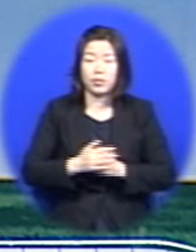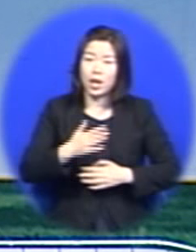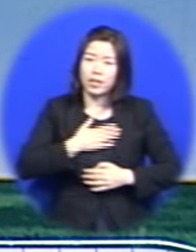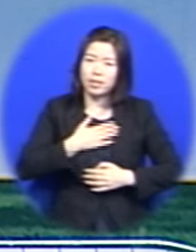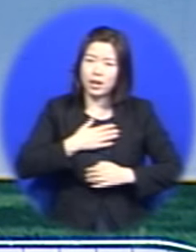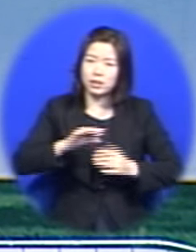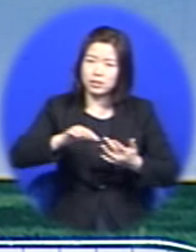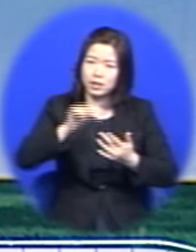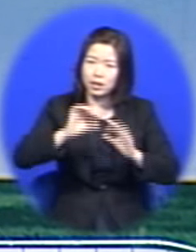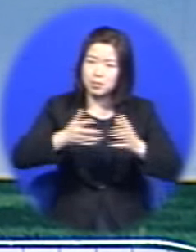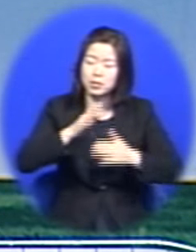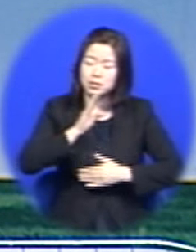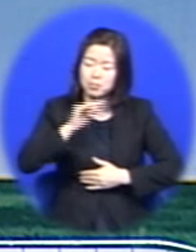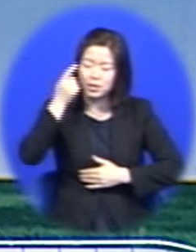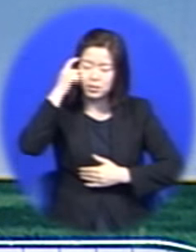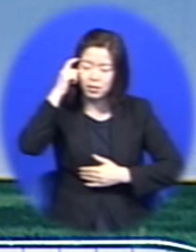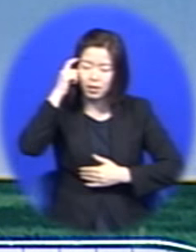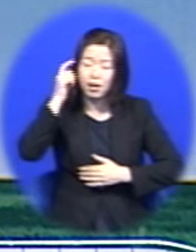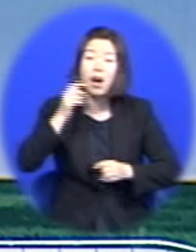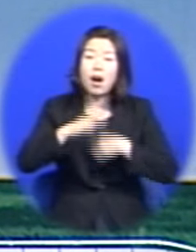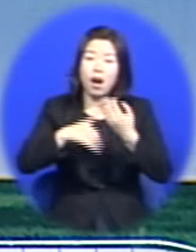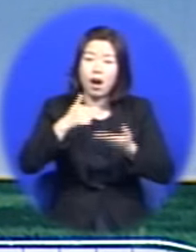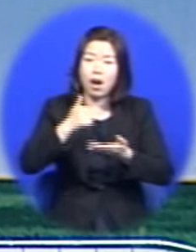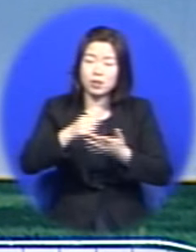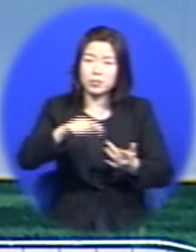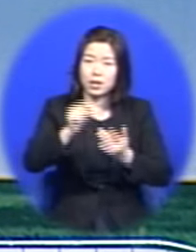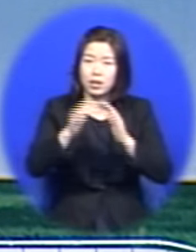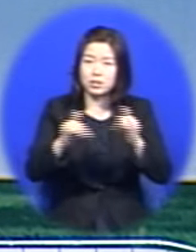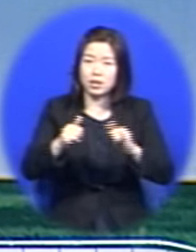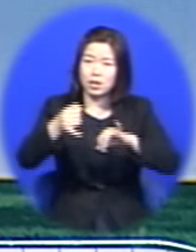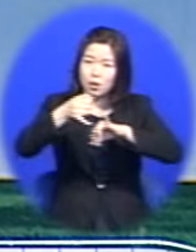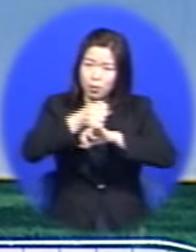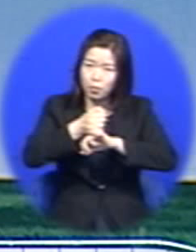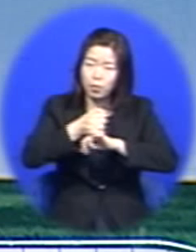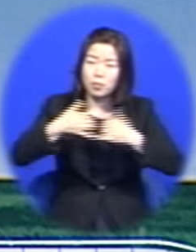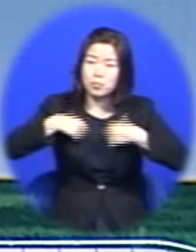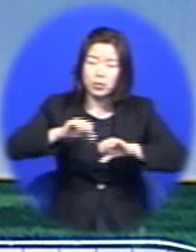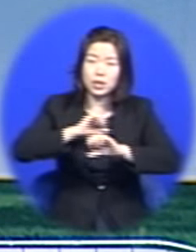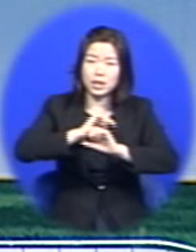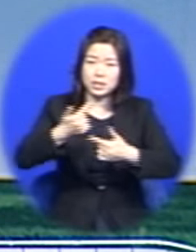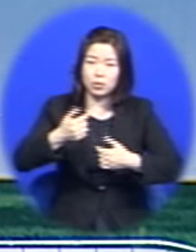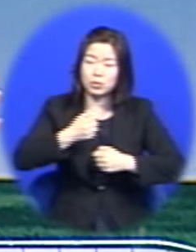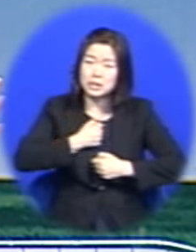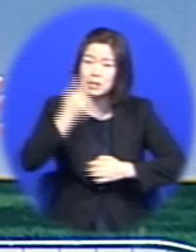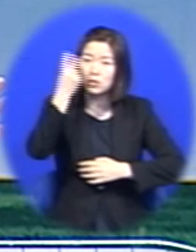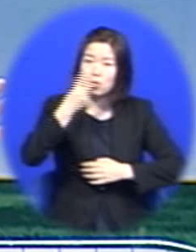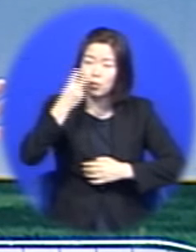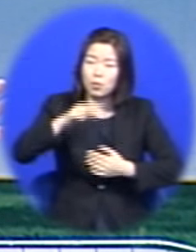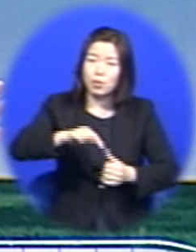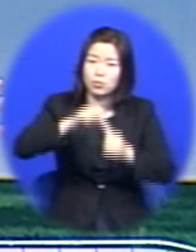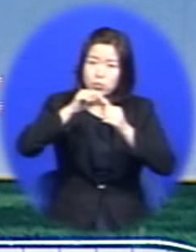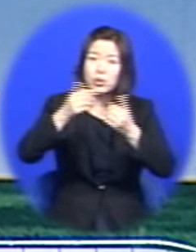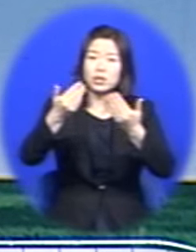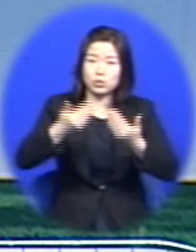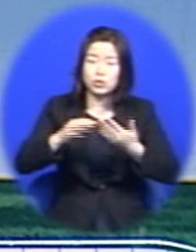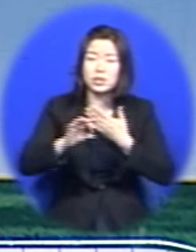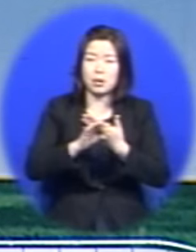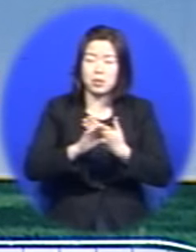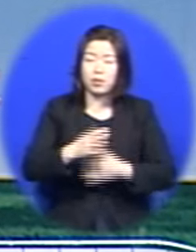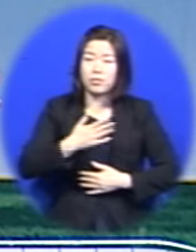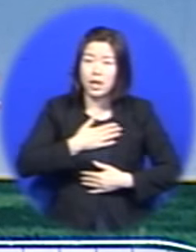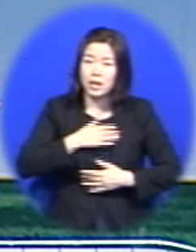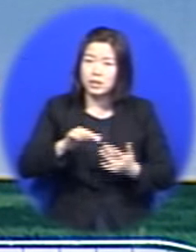나는 택한 백성일까? 하나님이 택하신 자는 반드시 포기하지 않으시고 지키시고 구원하신다면 나는